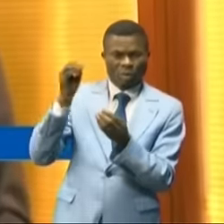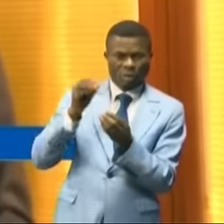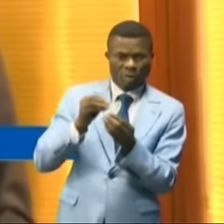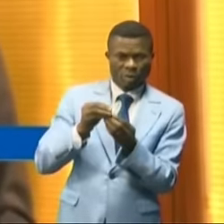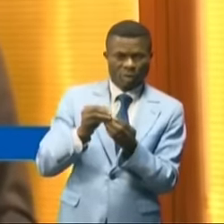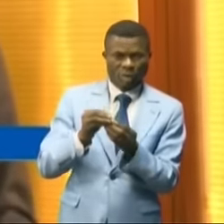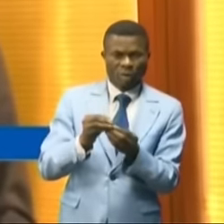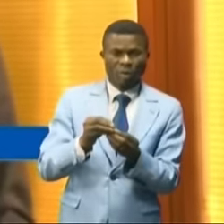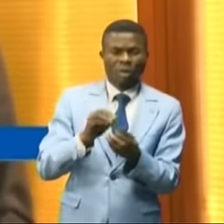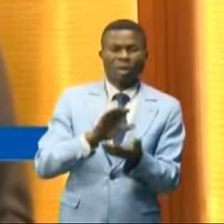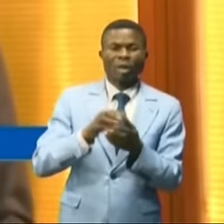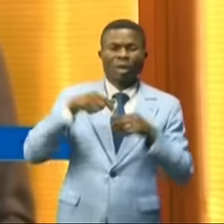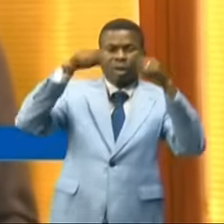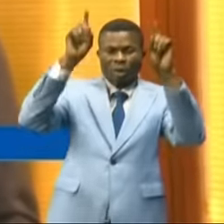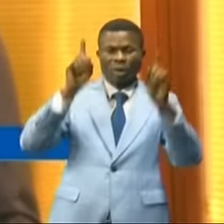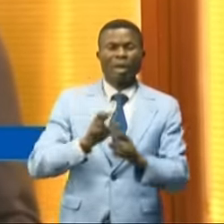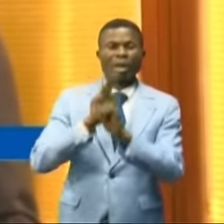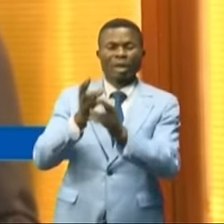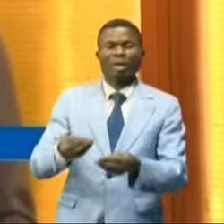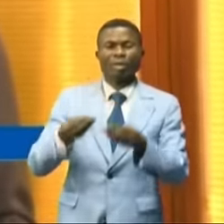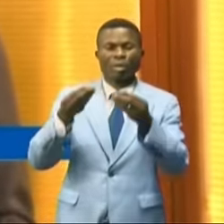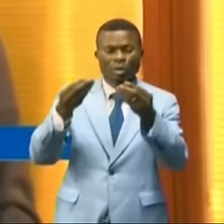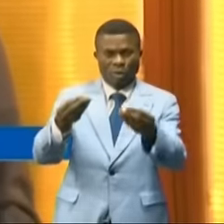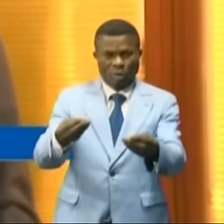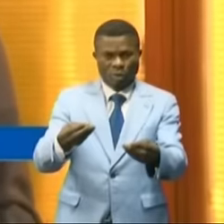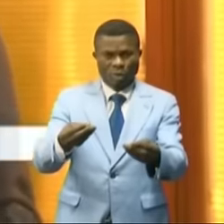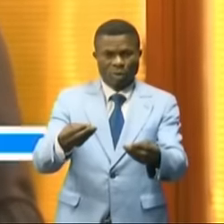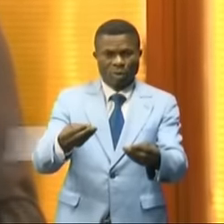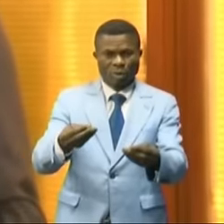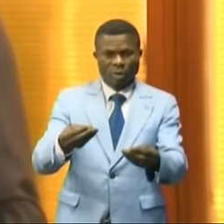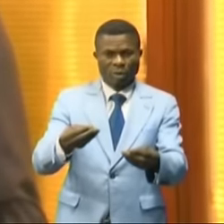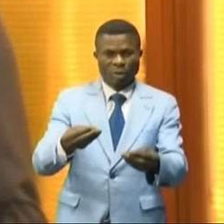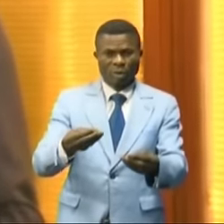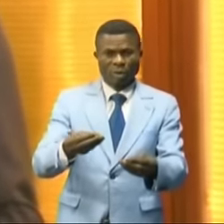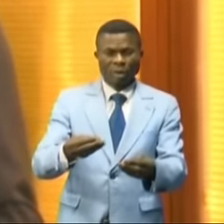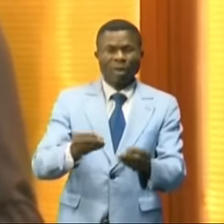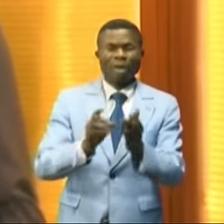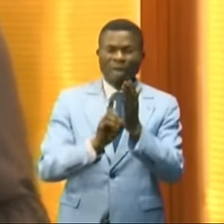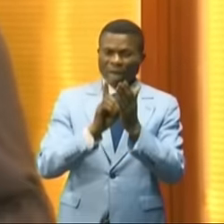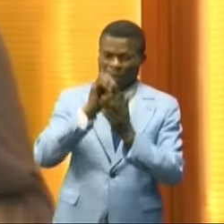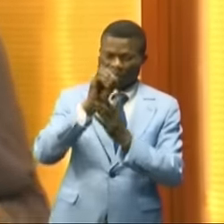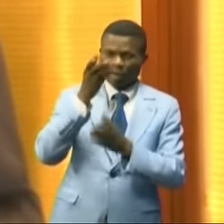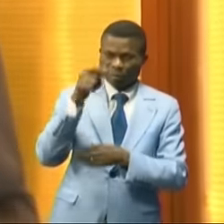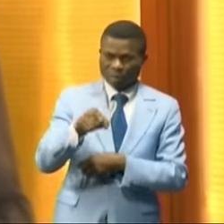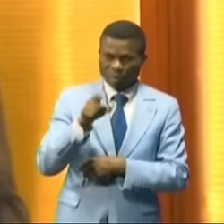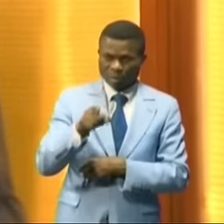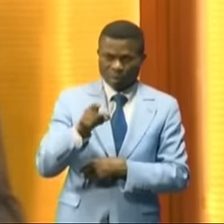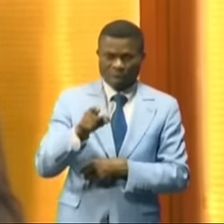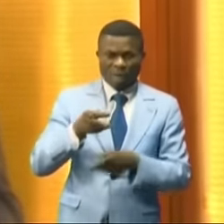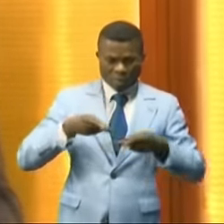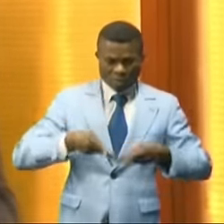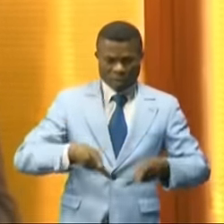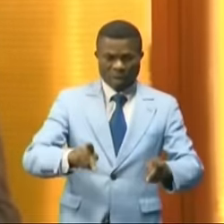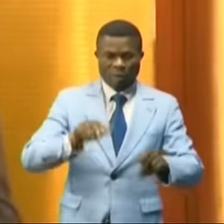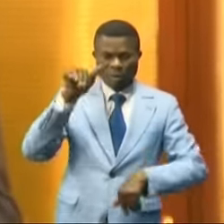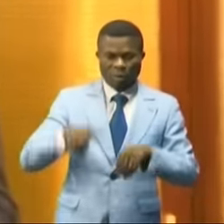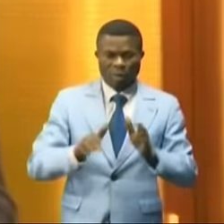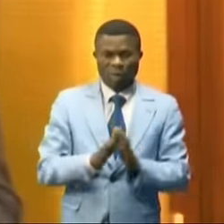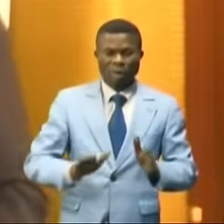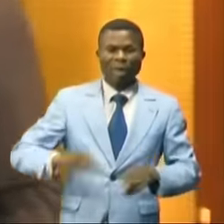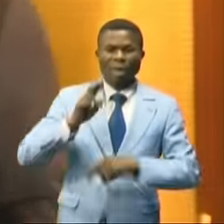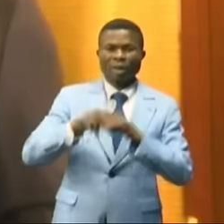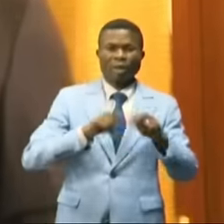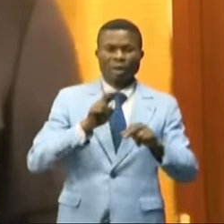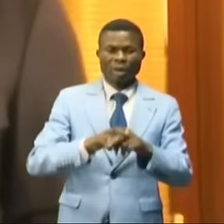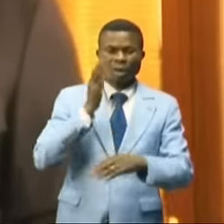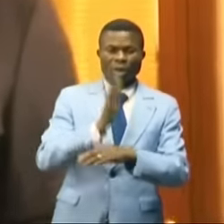manière annuelle son rapport qui est la colonne vertébrale qui permet au secrétariat international et